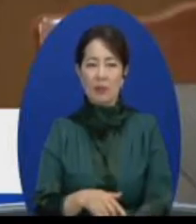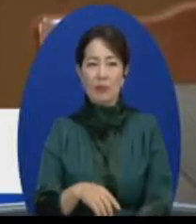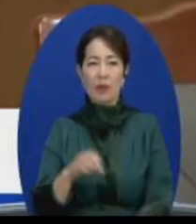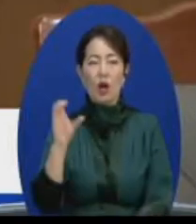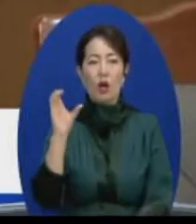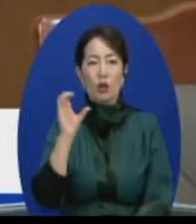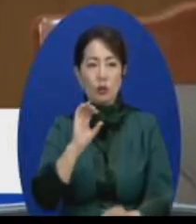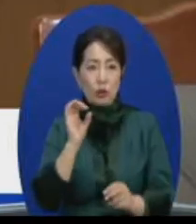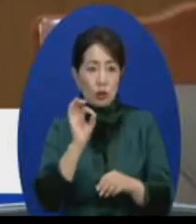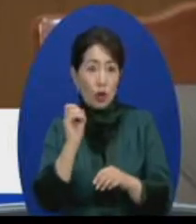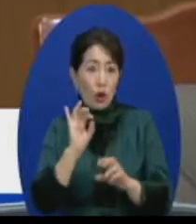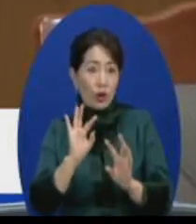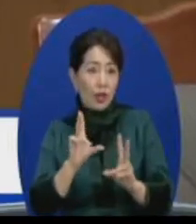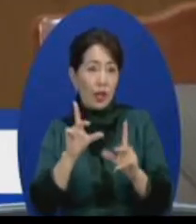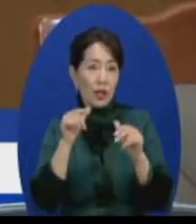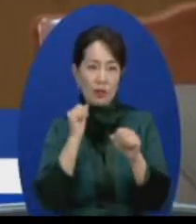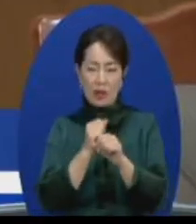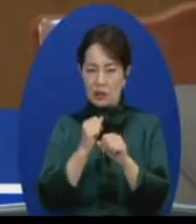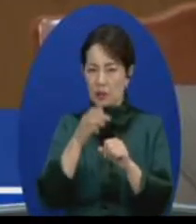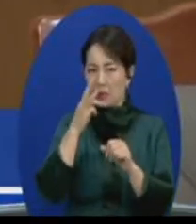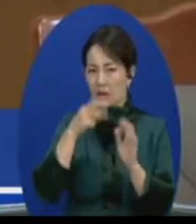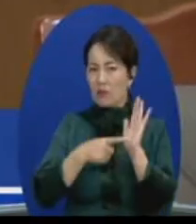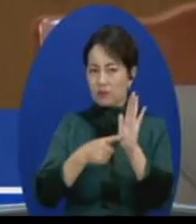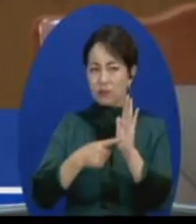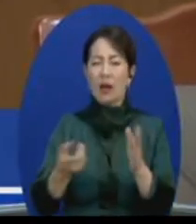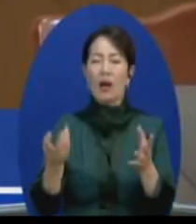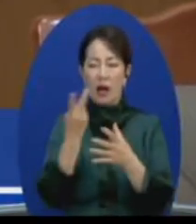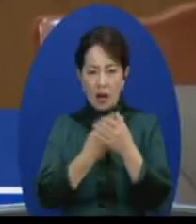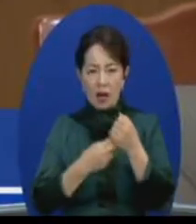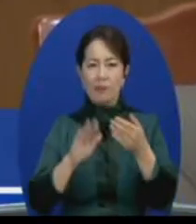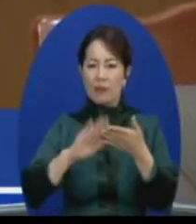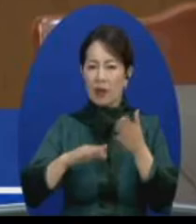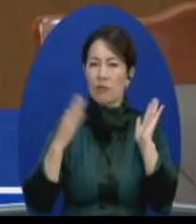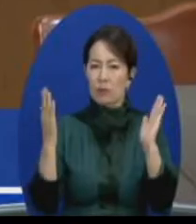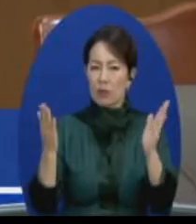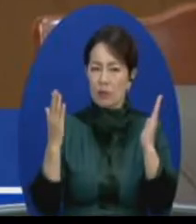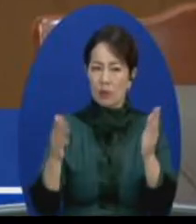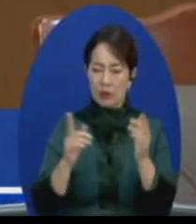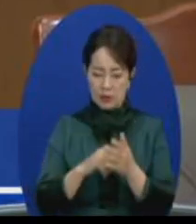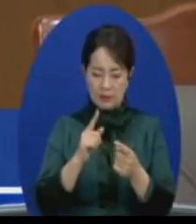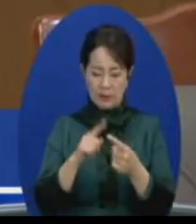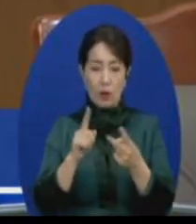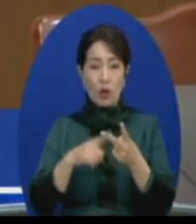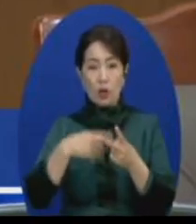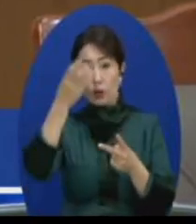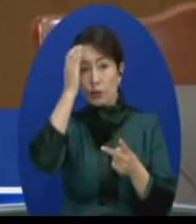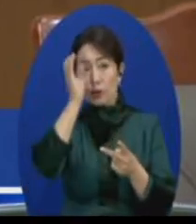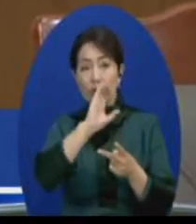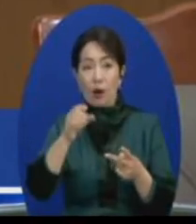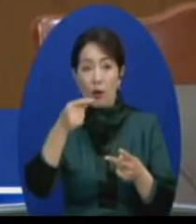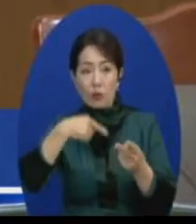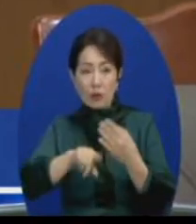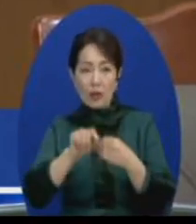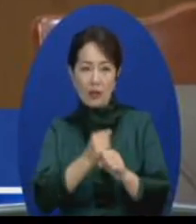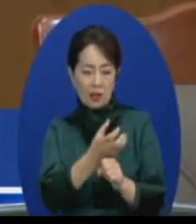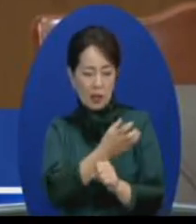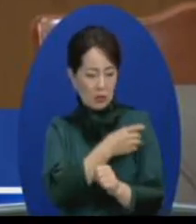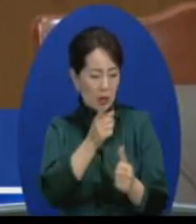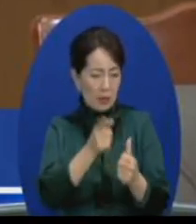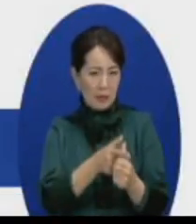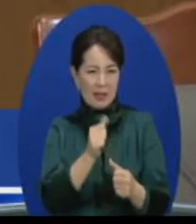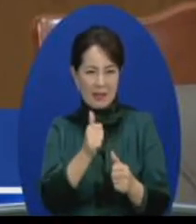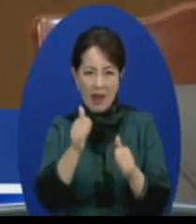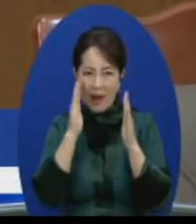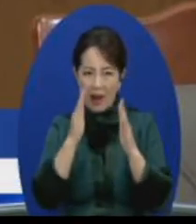гэгээл ажлуудээр мэдээлэл олон нийтэд хамтаа давхар хийх юм. Тэгээд энэ төрийн байгууллагын яг хариуцч ажилласан хүмүүст илүү